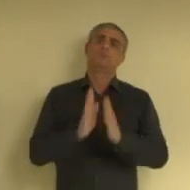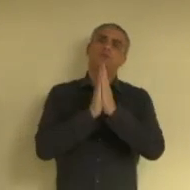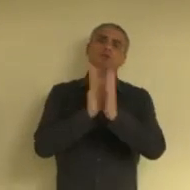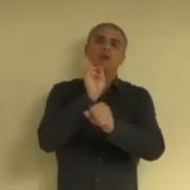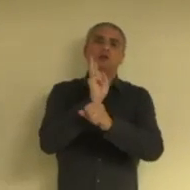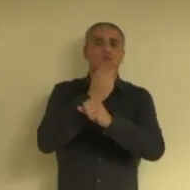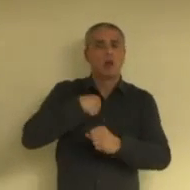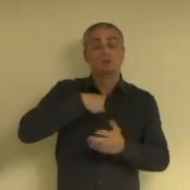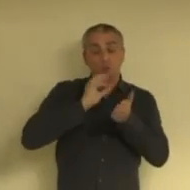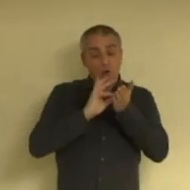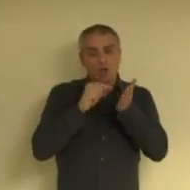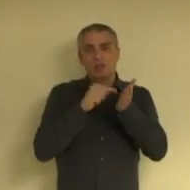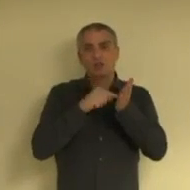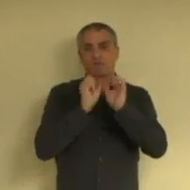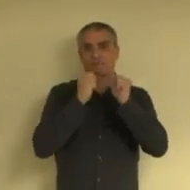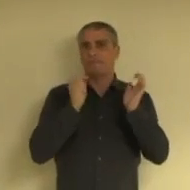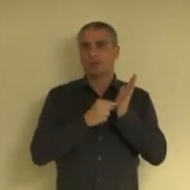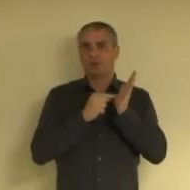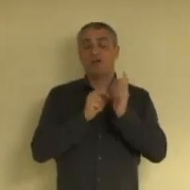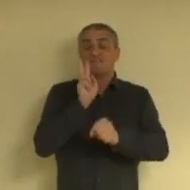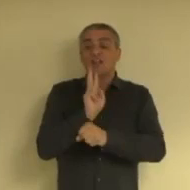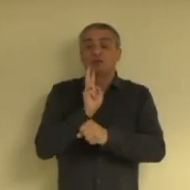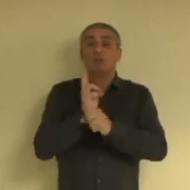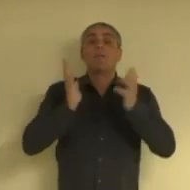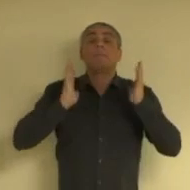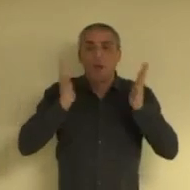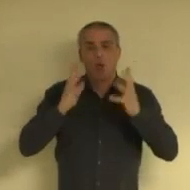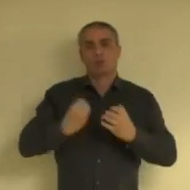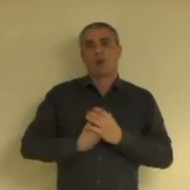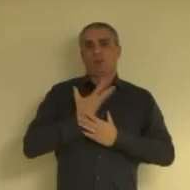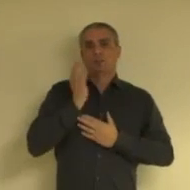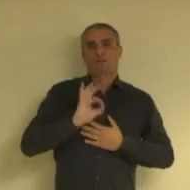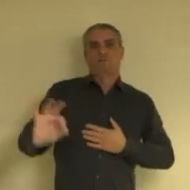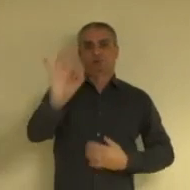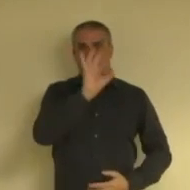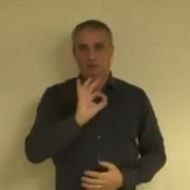לשמור על עצמנו, כתוב בלשון התורה, נשמרתם מאוד לנפשותיכם.